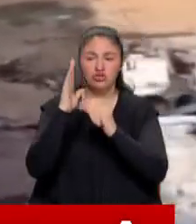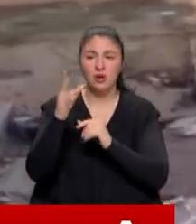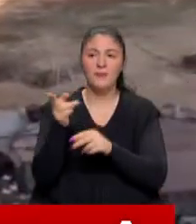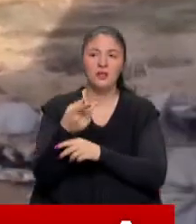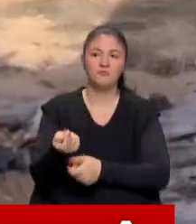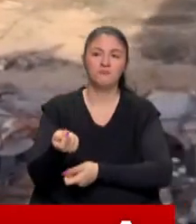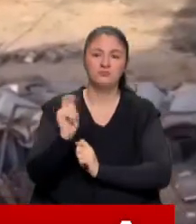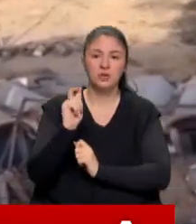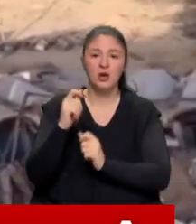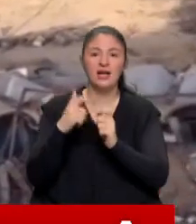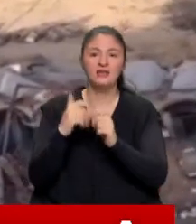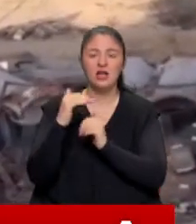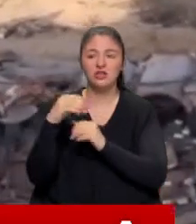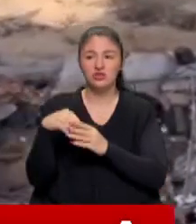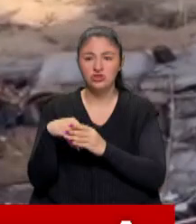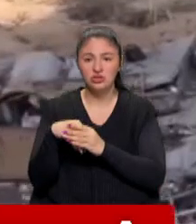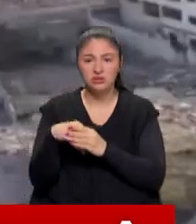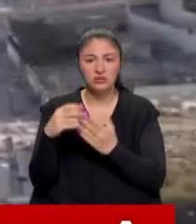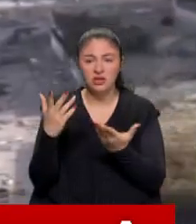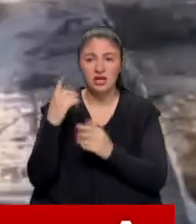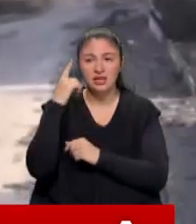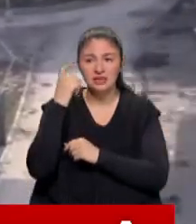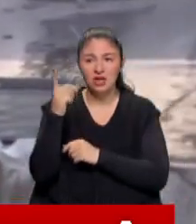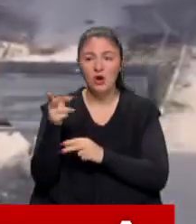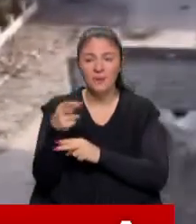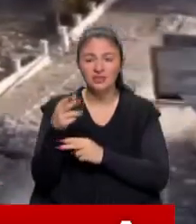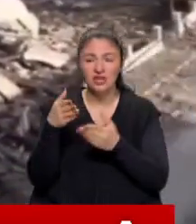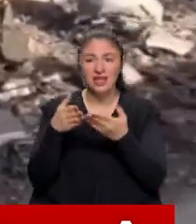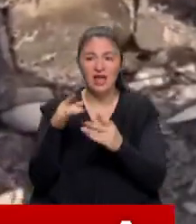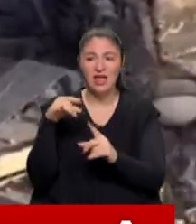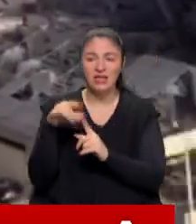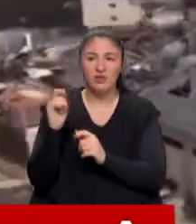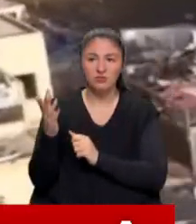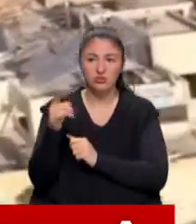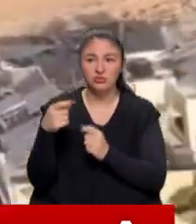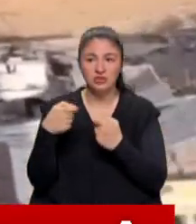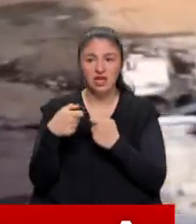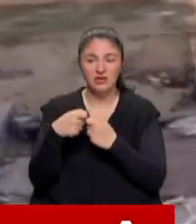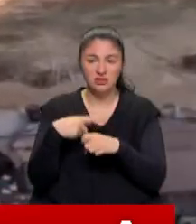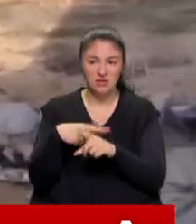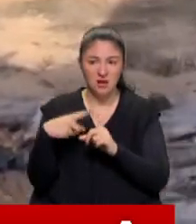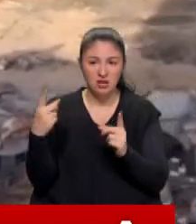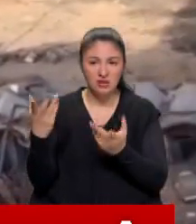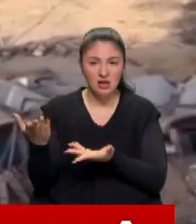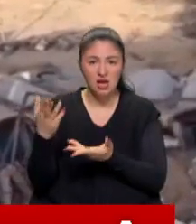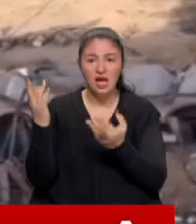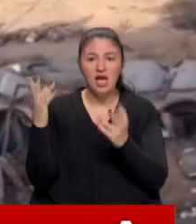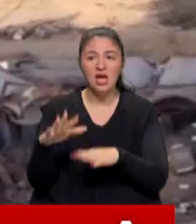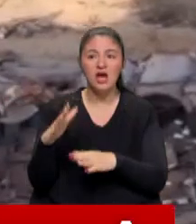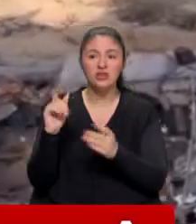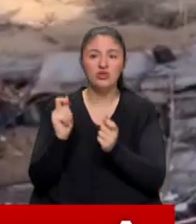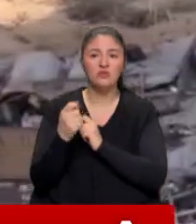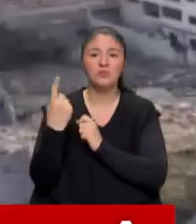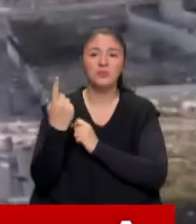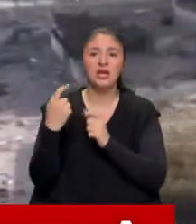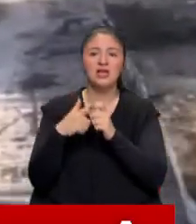balık tutuyorlar Gazze halkı için. Hiçbir ama şey bırakmamıştı. İsrail o balıkçı teknelerini de hedef almıştı bu savaş sırasında. İşte enkaza dönmüş